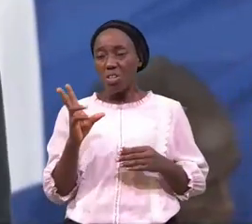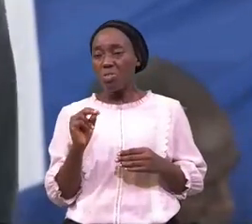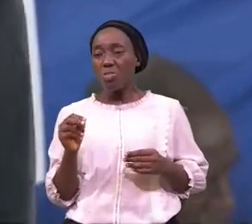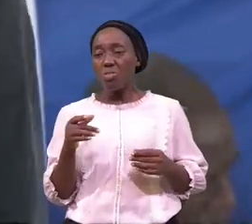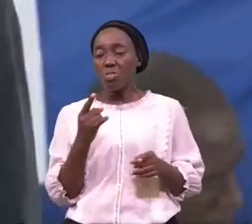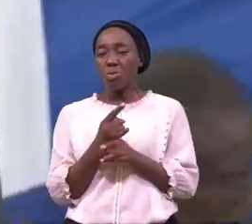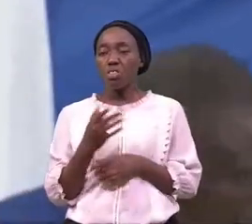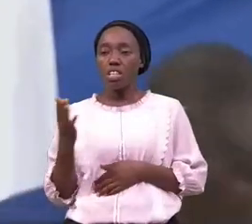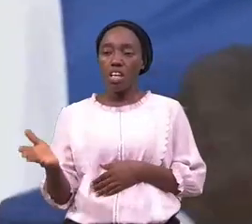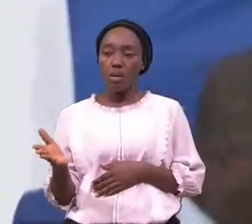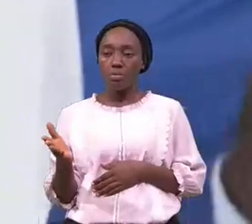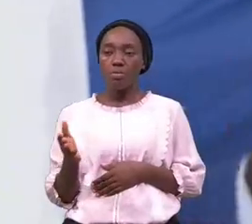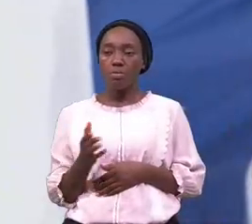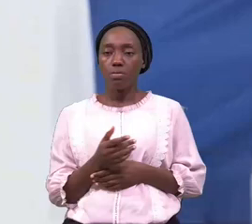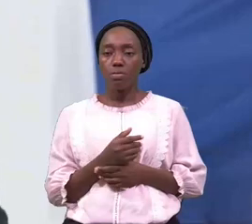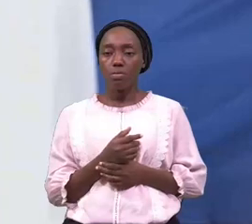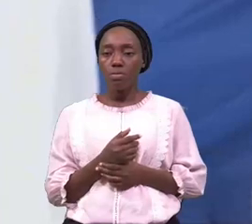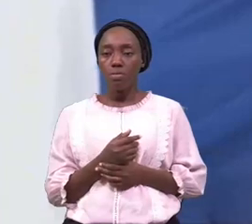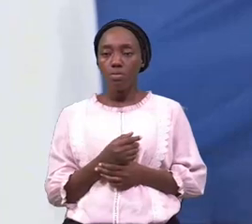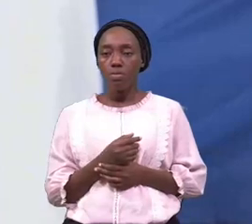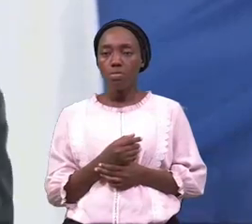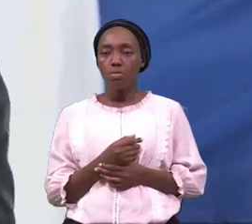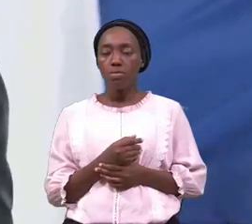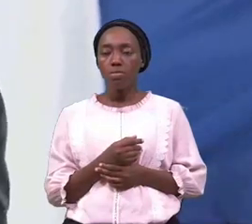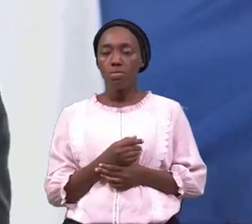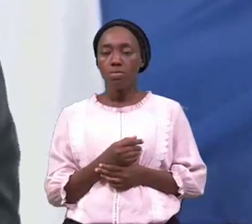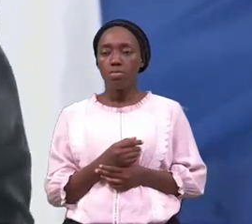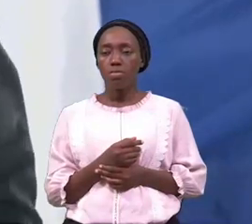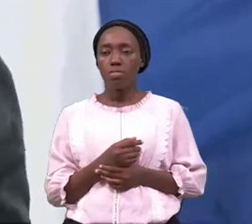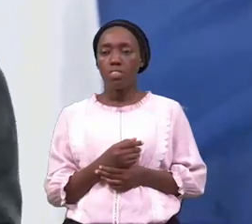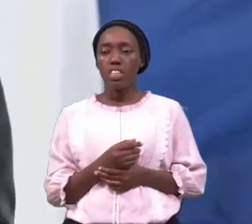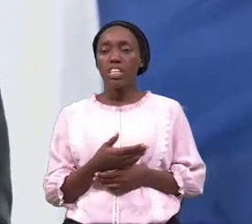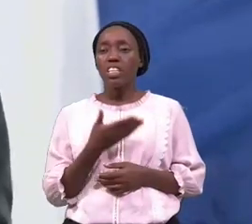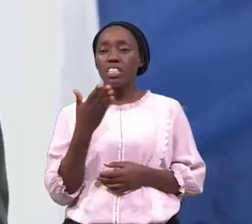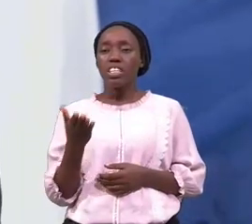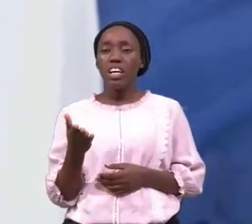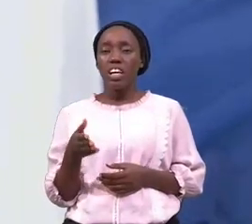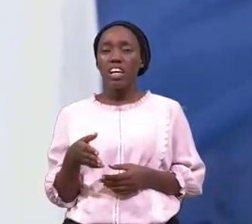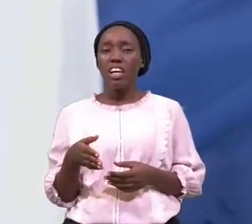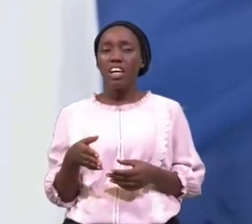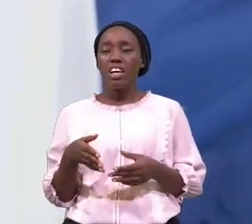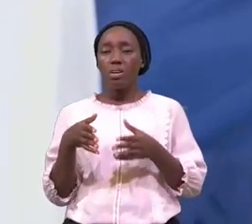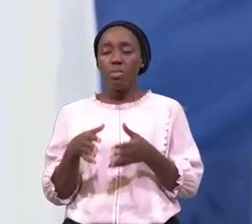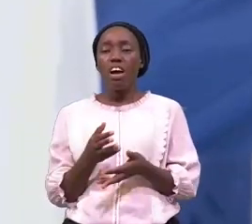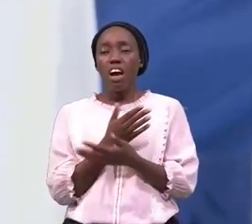Il ne parle pas de tranquillité, c'est-à-dire absence de vent, absence de difficulté.